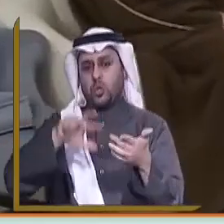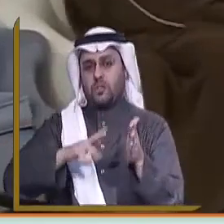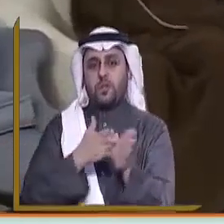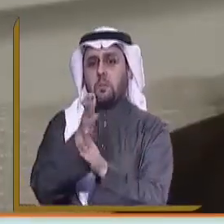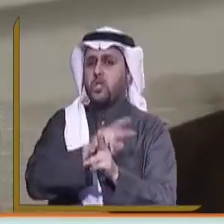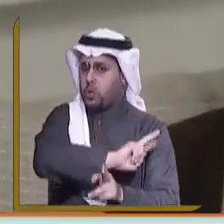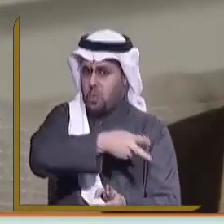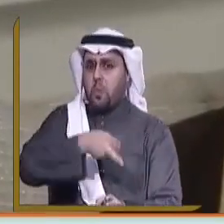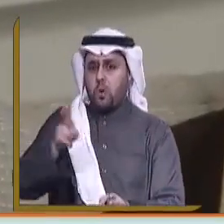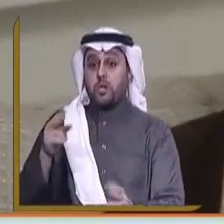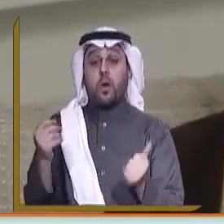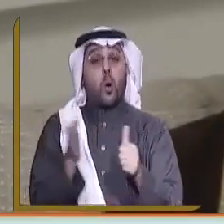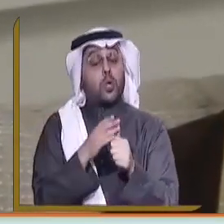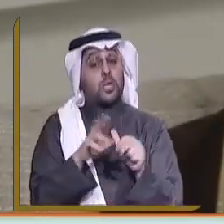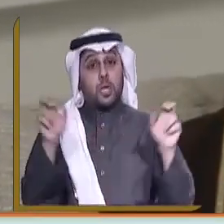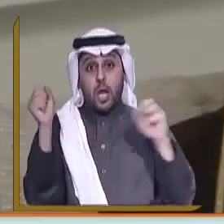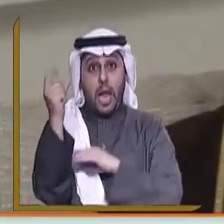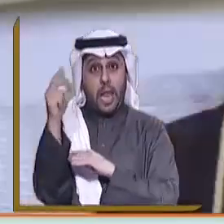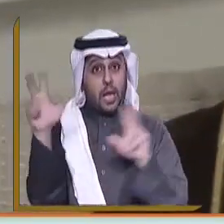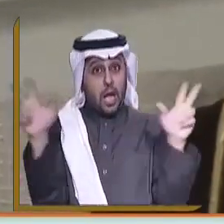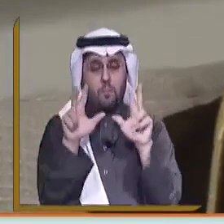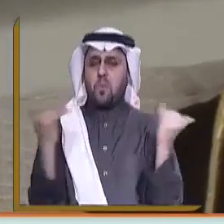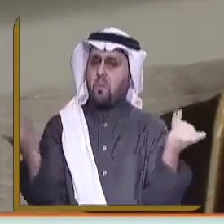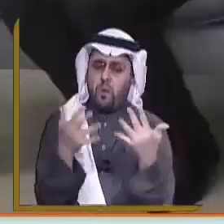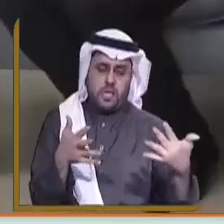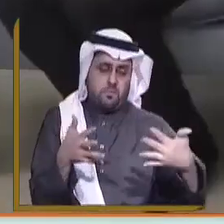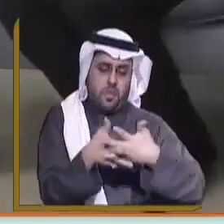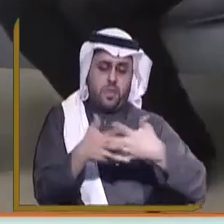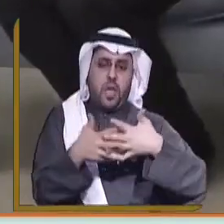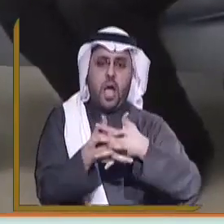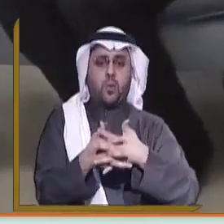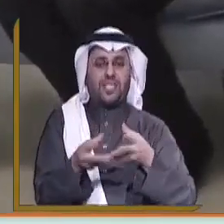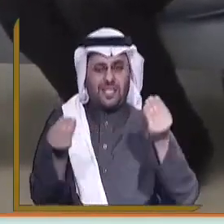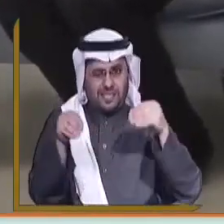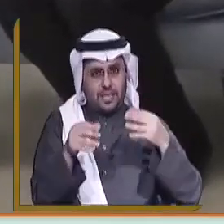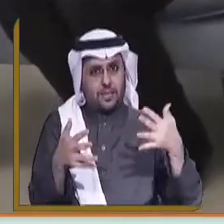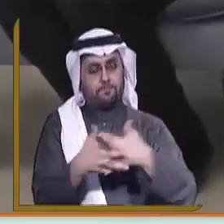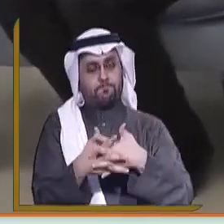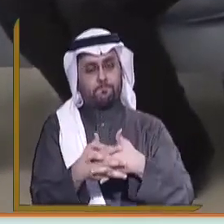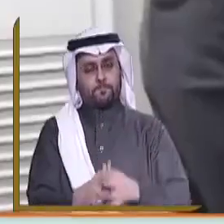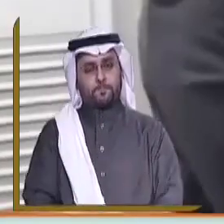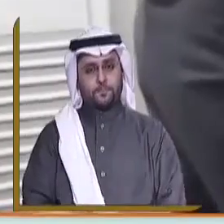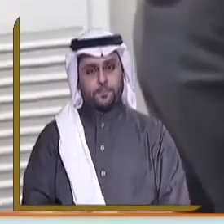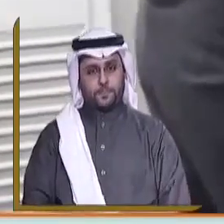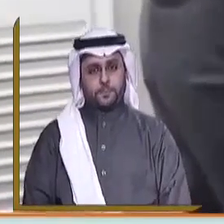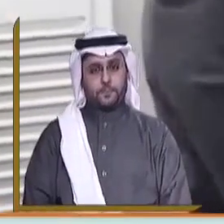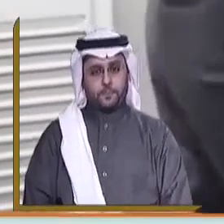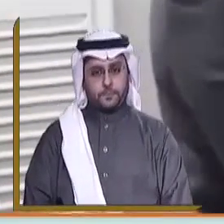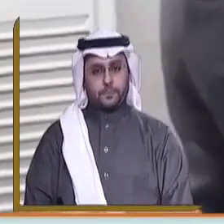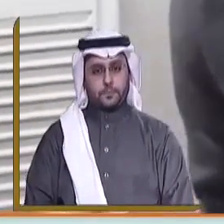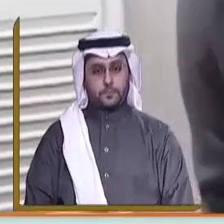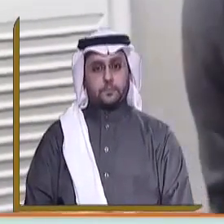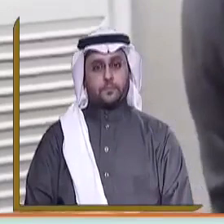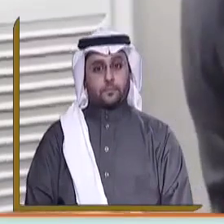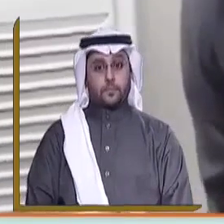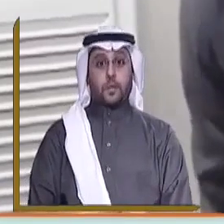تعكسها المكانه الخاصه والرعايه من القيادتين في المملكه والاردن